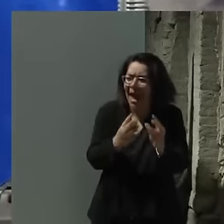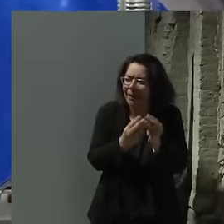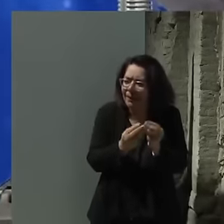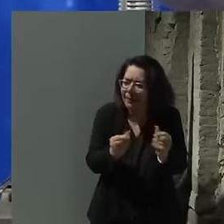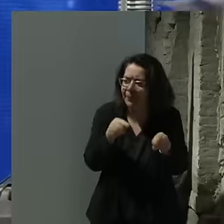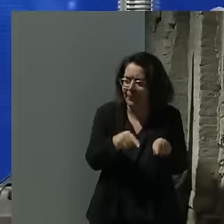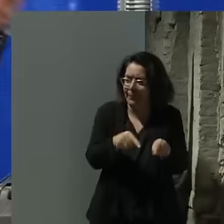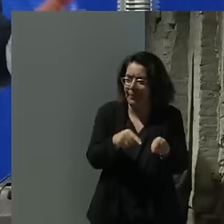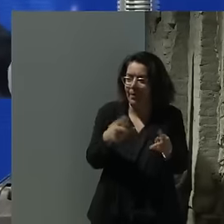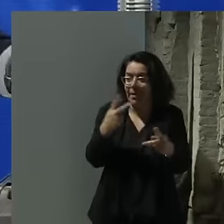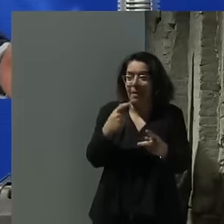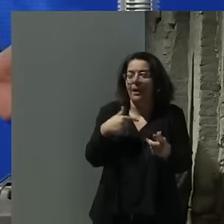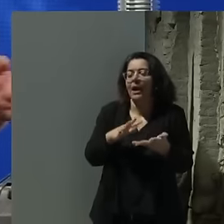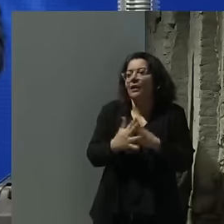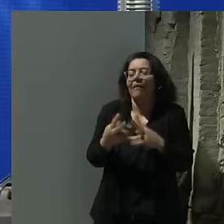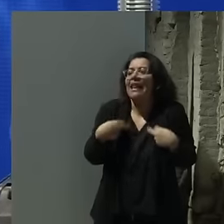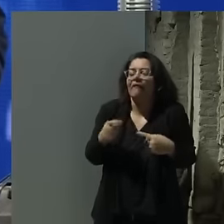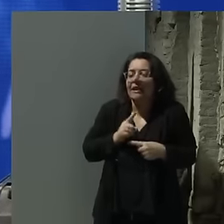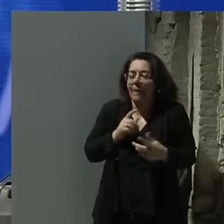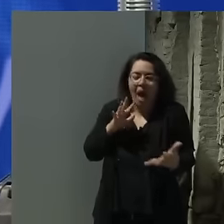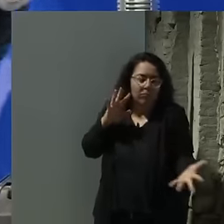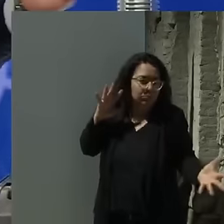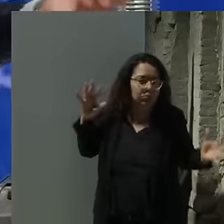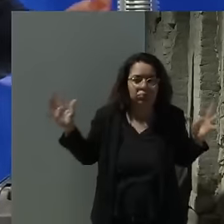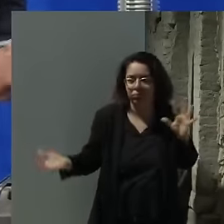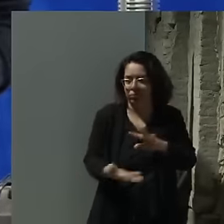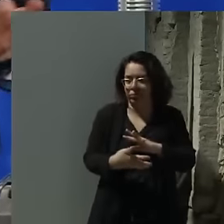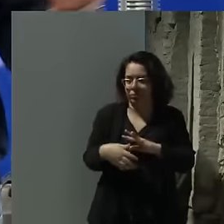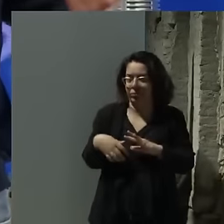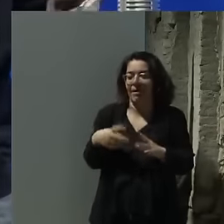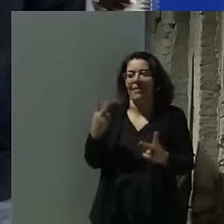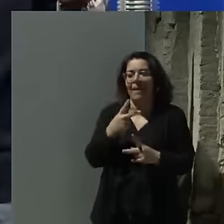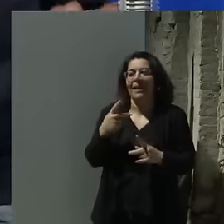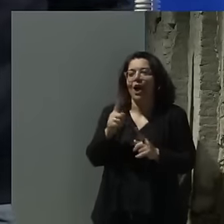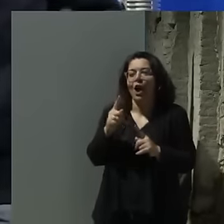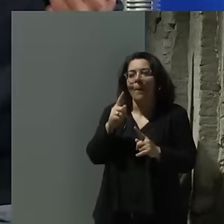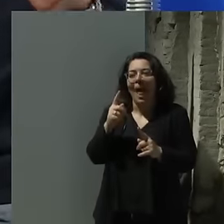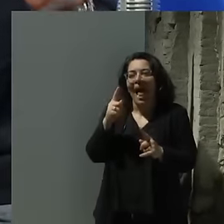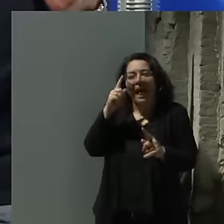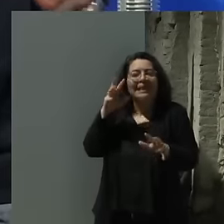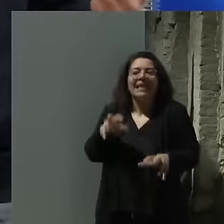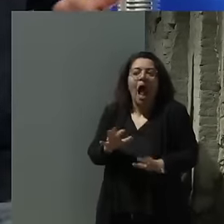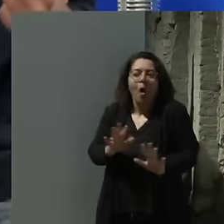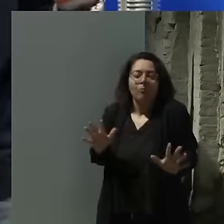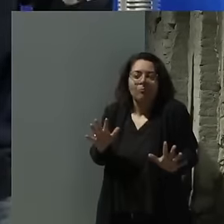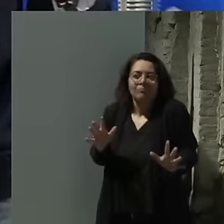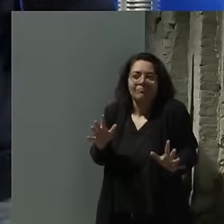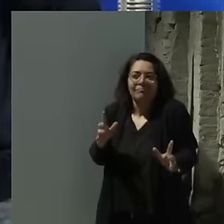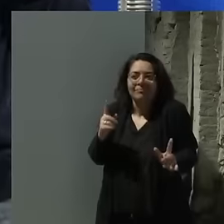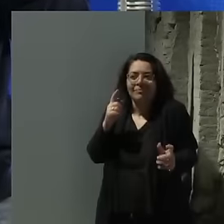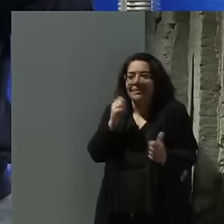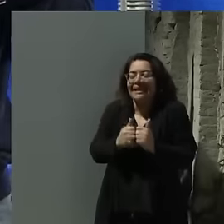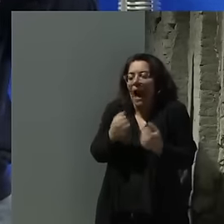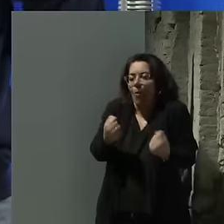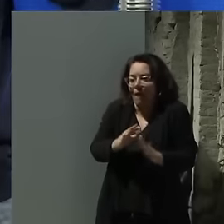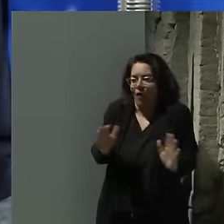che mi ha stravolto completamente la vita. Ho avuto anche dei traumi enormi, perché il primo trauma, mi stavo rendendo conto che il primo che disonorava la memoria di suo padre ero